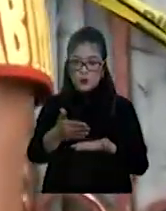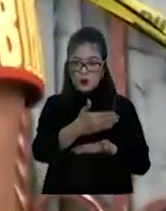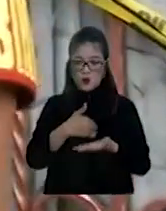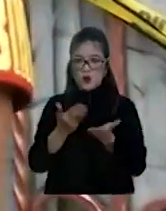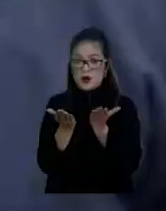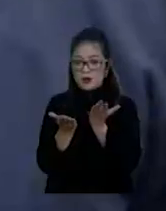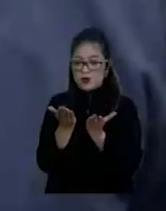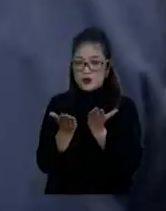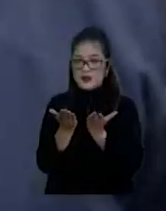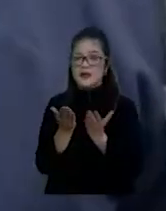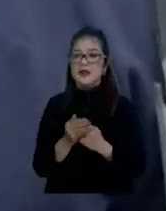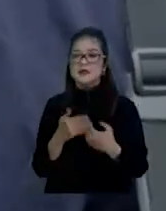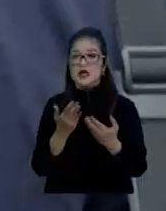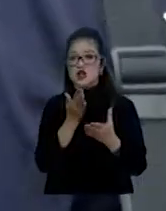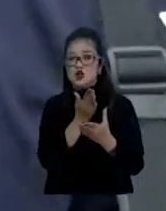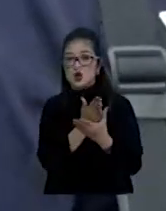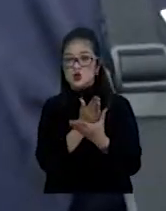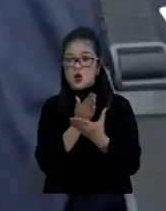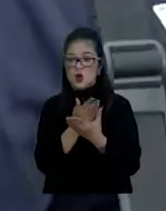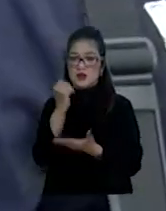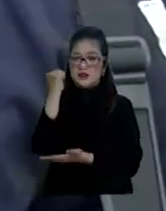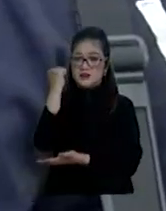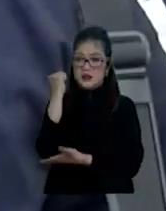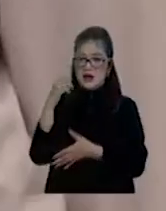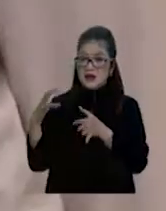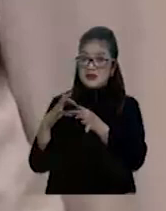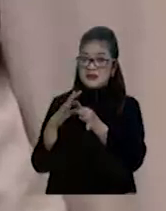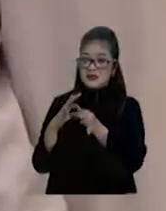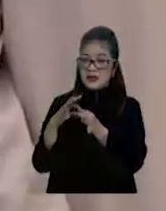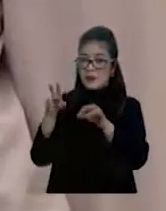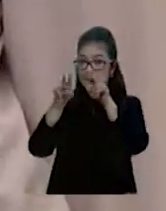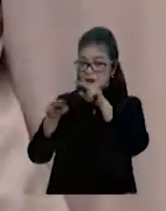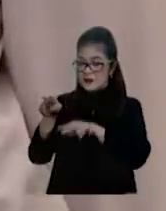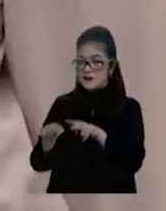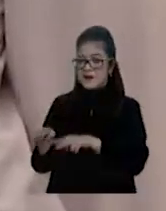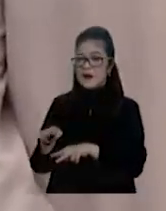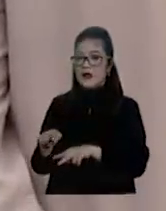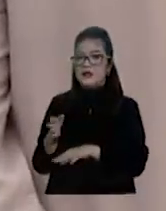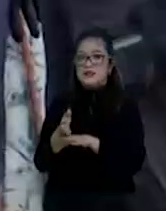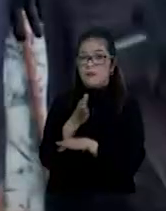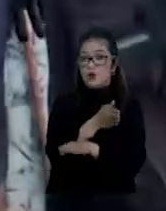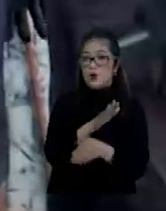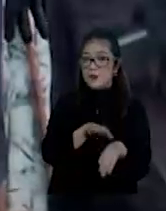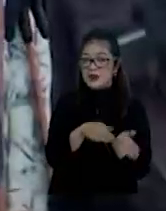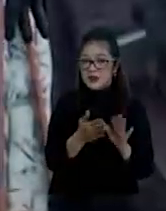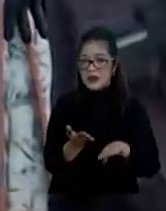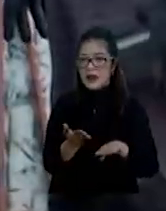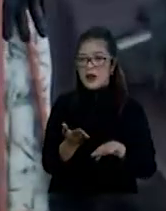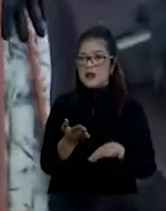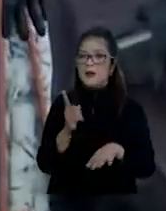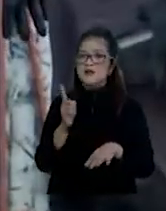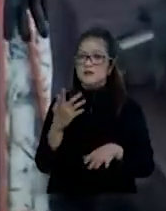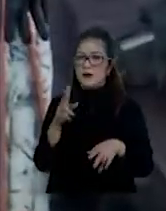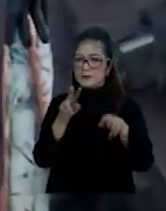psikiater dan psikolog forensik juga dilibatkan untuk menggali latar belakang korban semasa hidup. Alasan olah TKP lanjutan adalah untuk